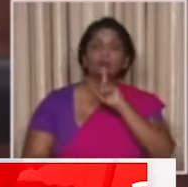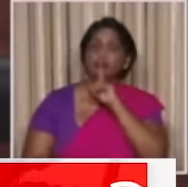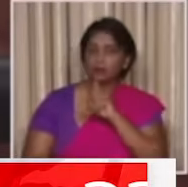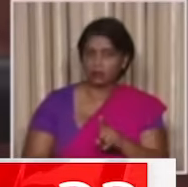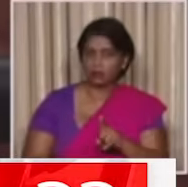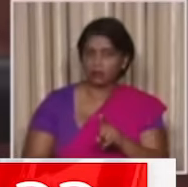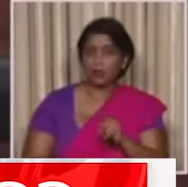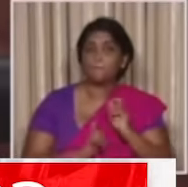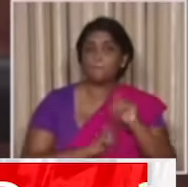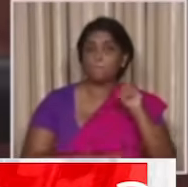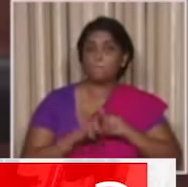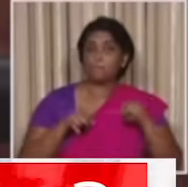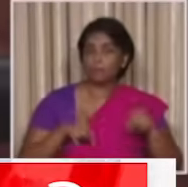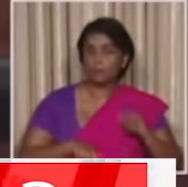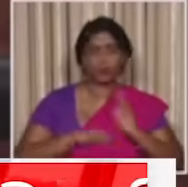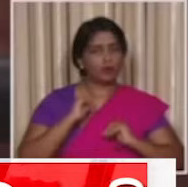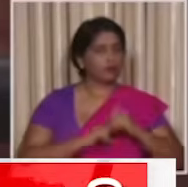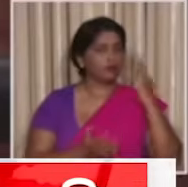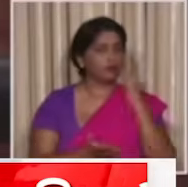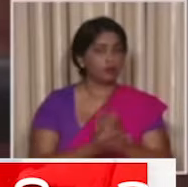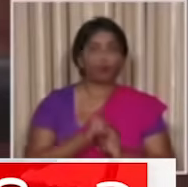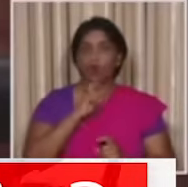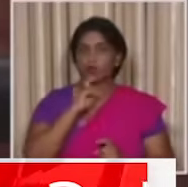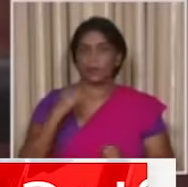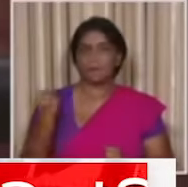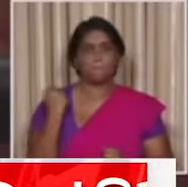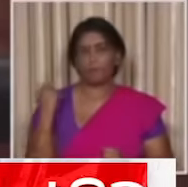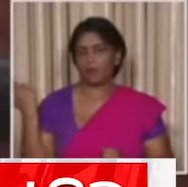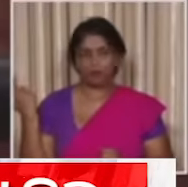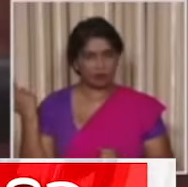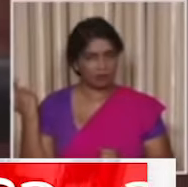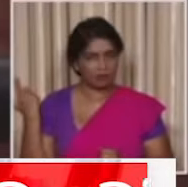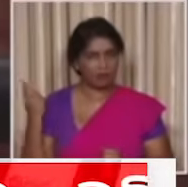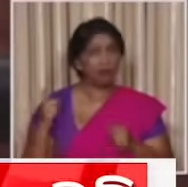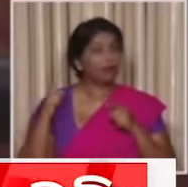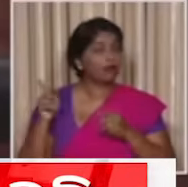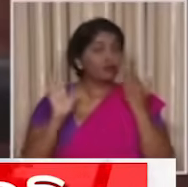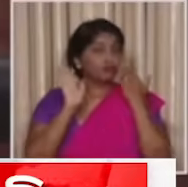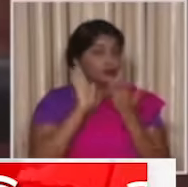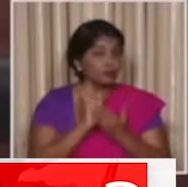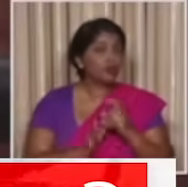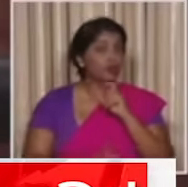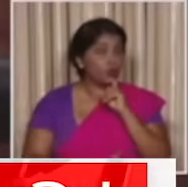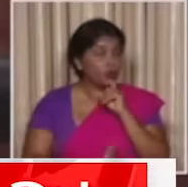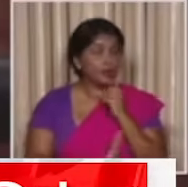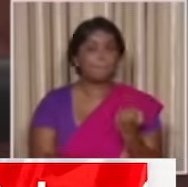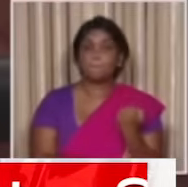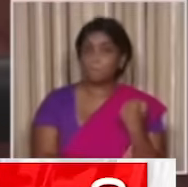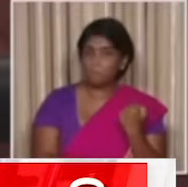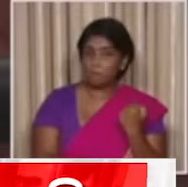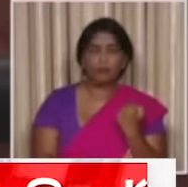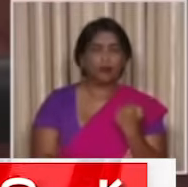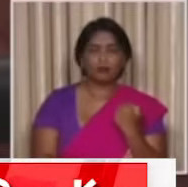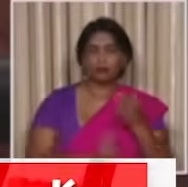වුණේ පාර්ලිමේන්තුවේ ක්‍රියාදාම අත්හිටුවන්න අධිකරණයට බලයක් නැහැ කියලා. එතකොට එතන උපුටා දක්වන්නේ අධිකරණයේ බලය